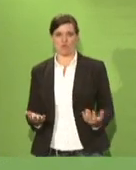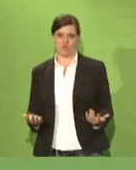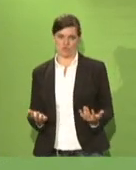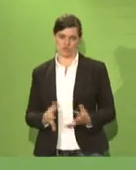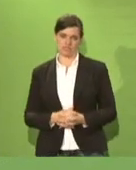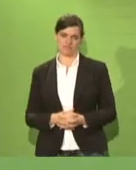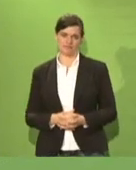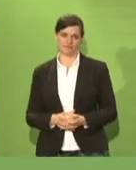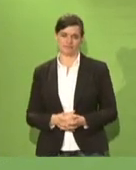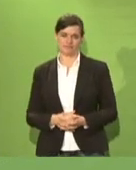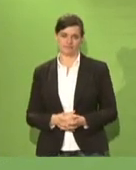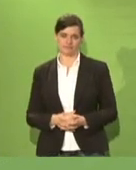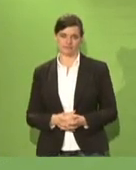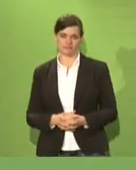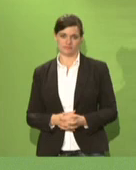Und dann